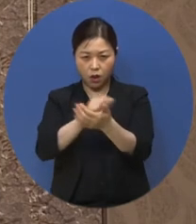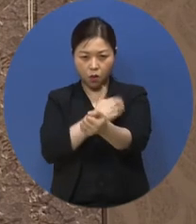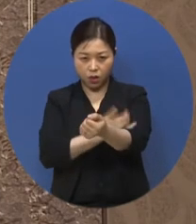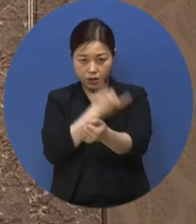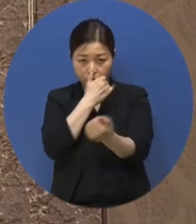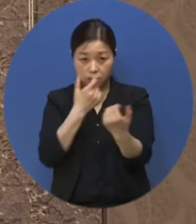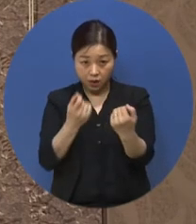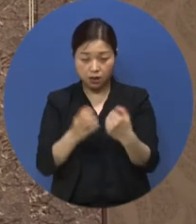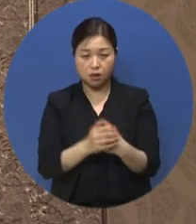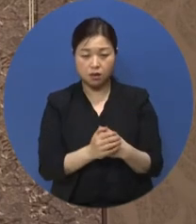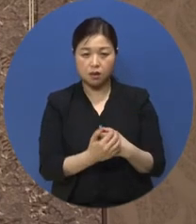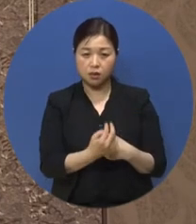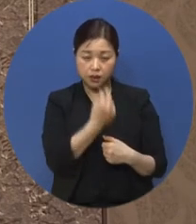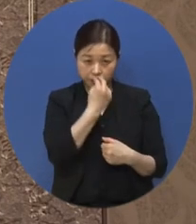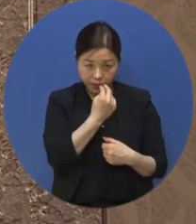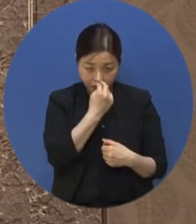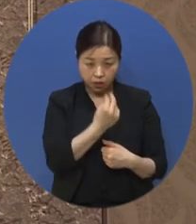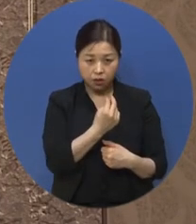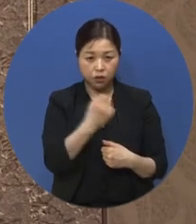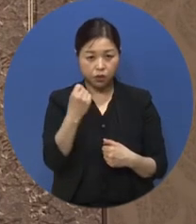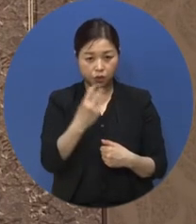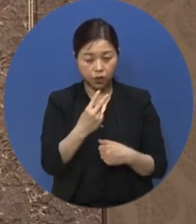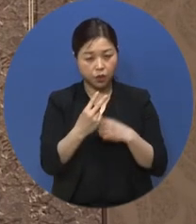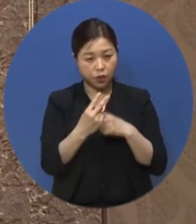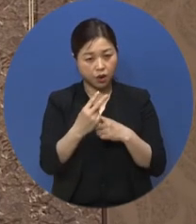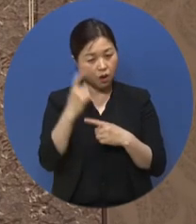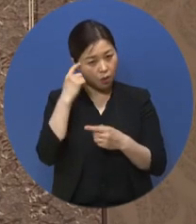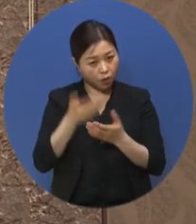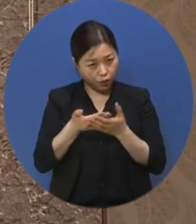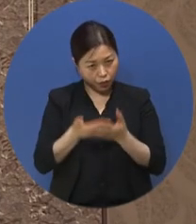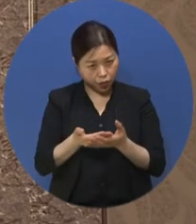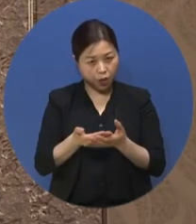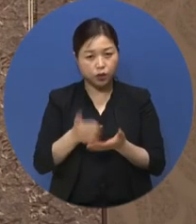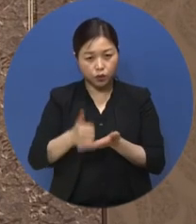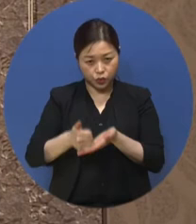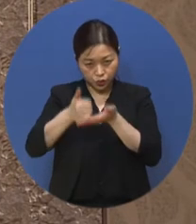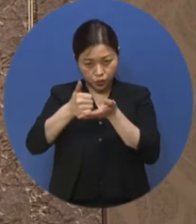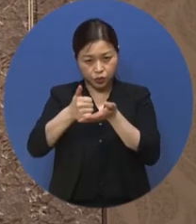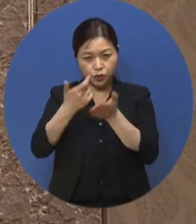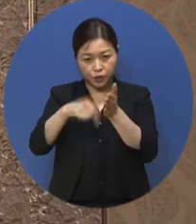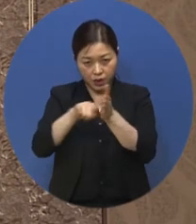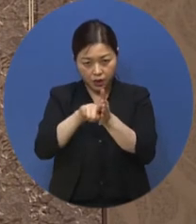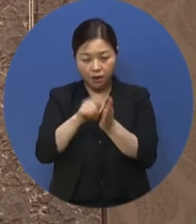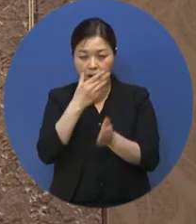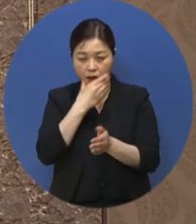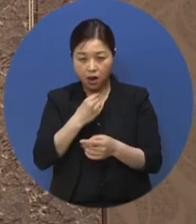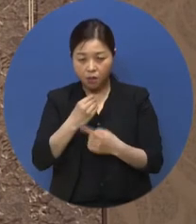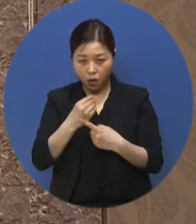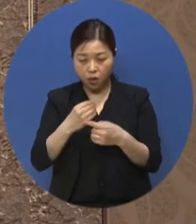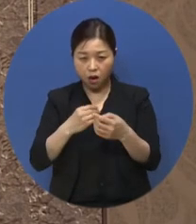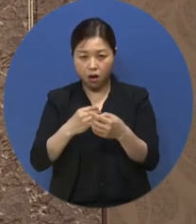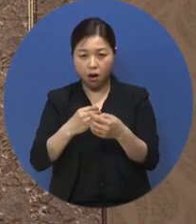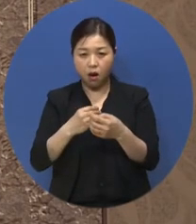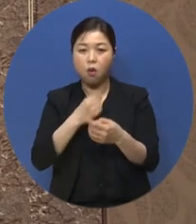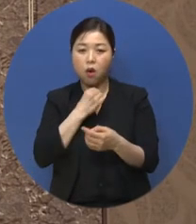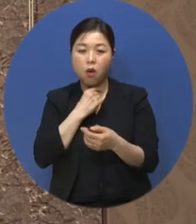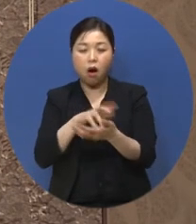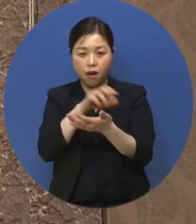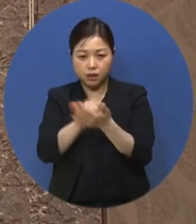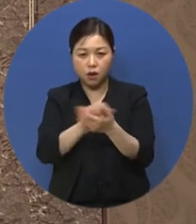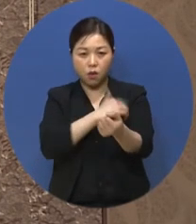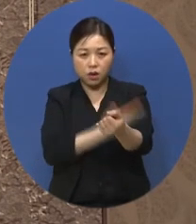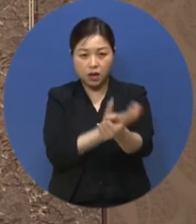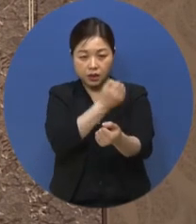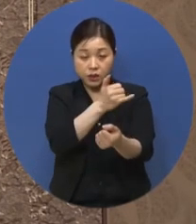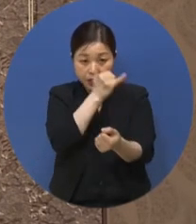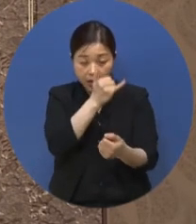이제 가치, 그 생명의 가치와 존중을 위하여 행복을 추구할 권리가 있다는 게 그게 헌법